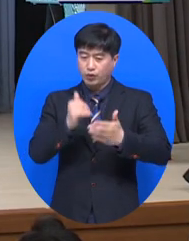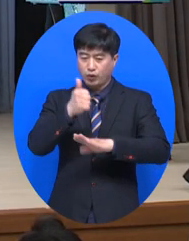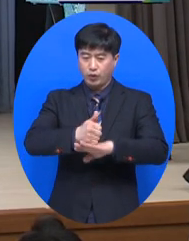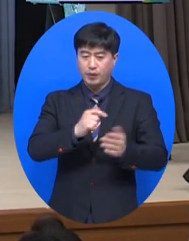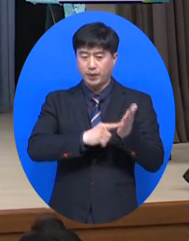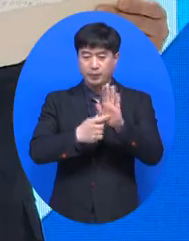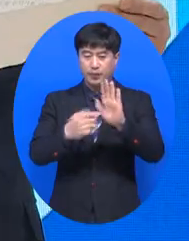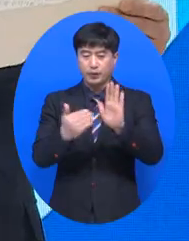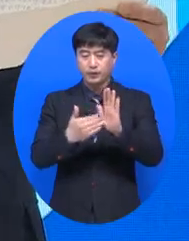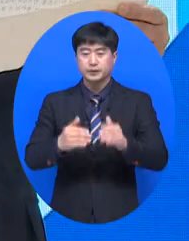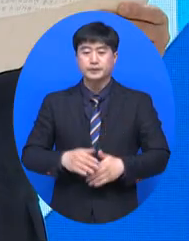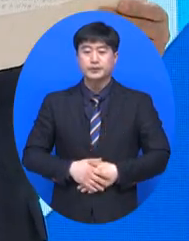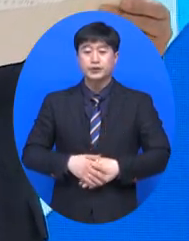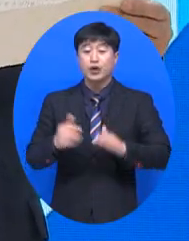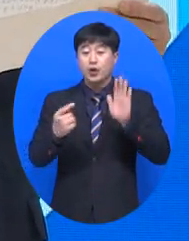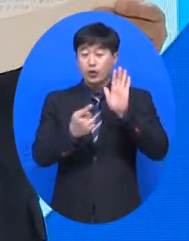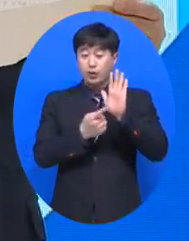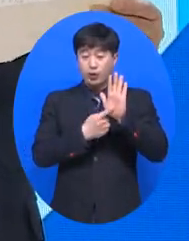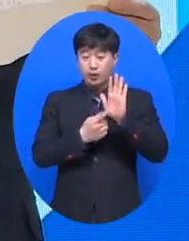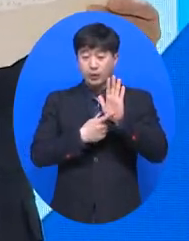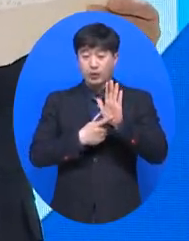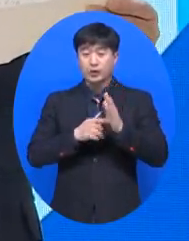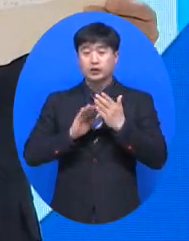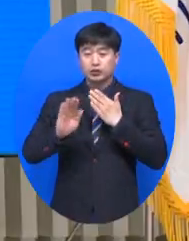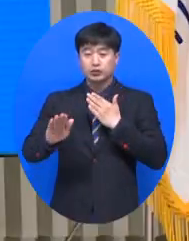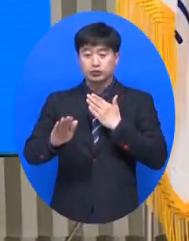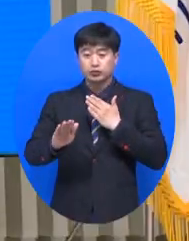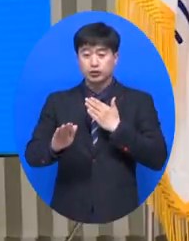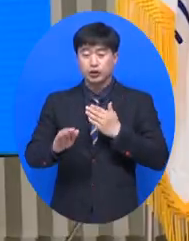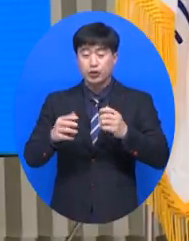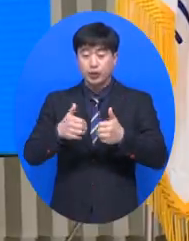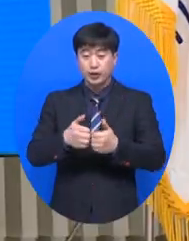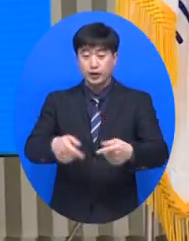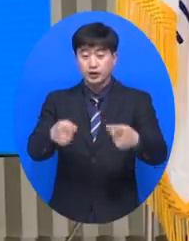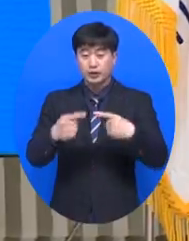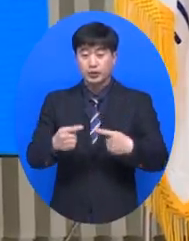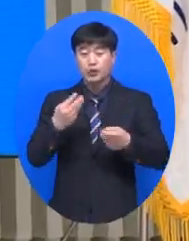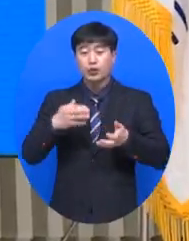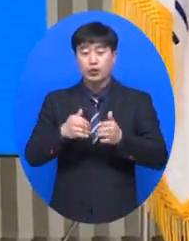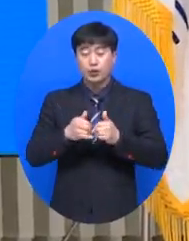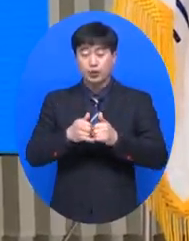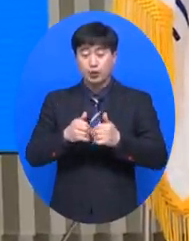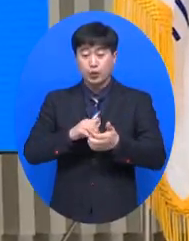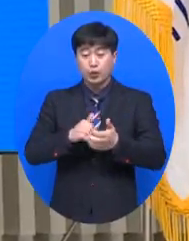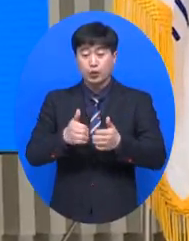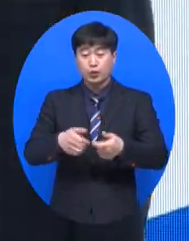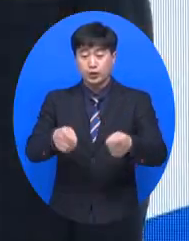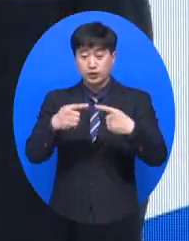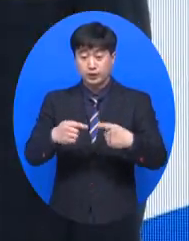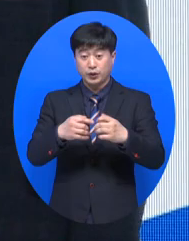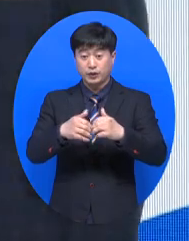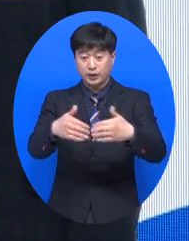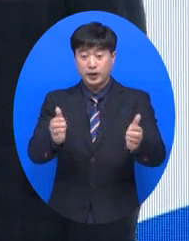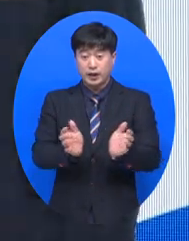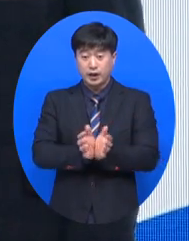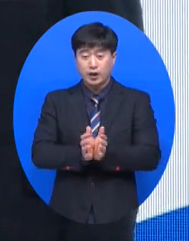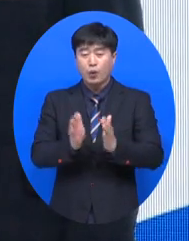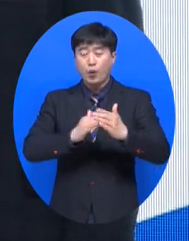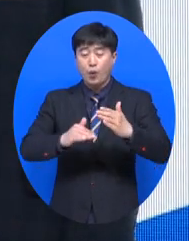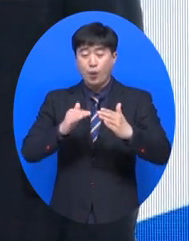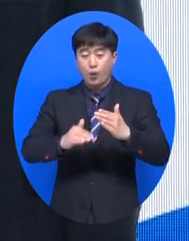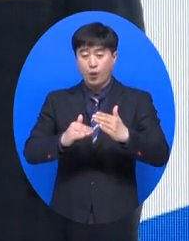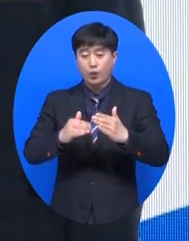발표했습니다. 결과 발표 후 수기토론회에 참가했던 도민참여단이 공론조사 결과를 경기도에